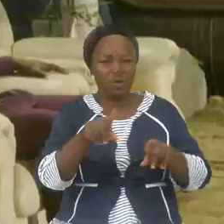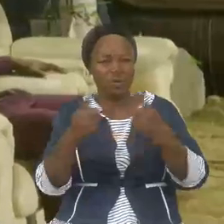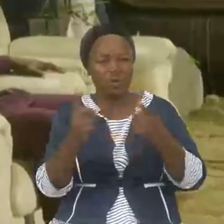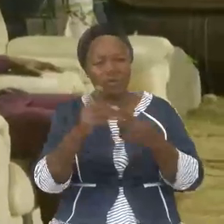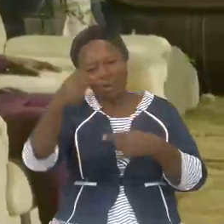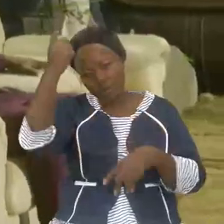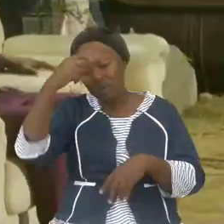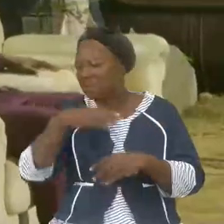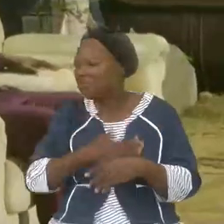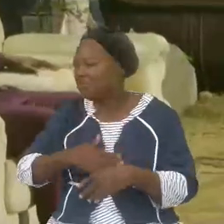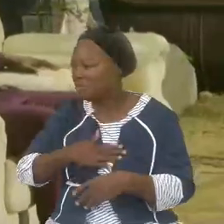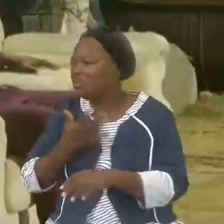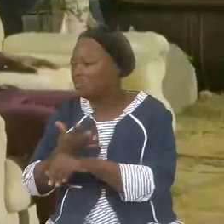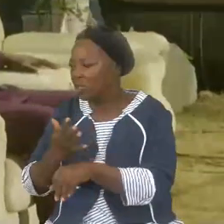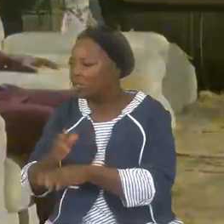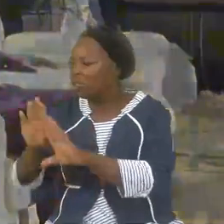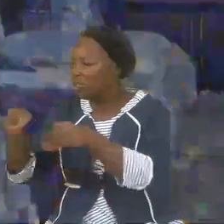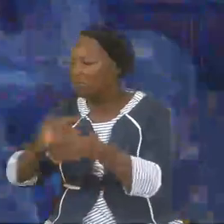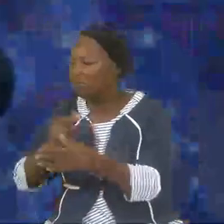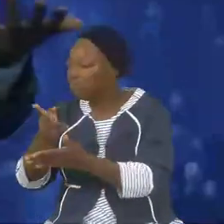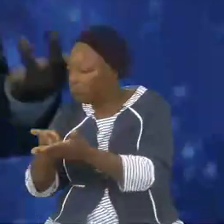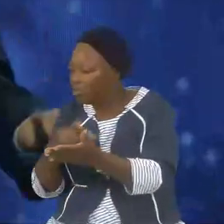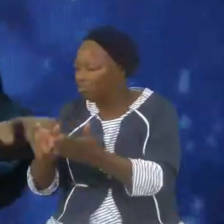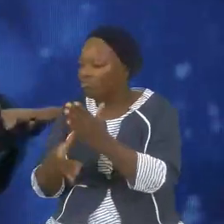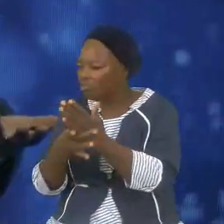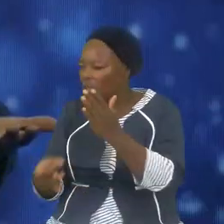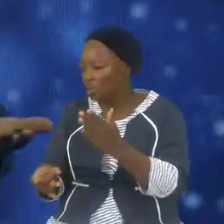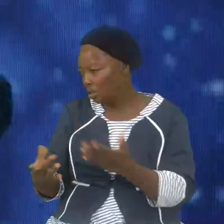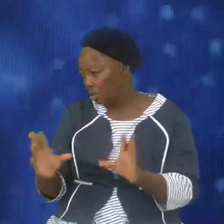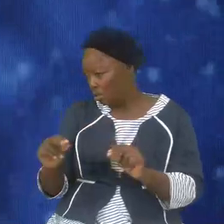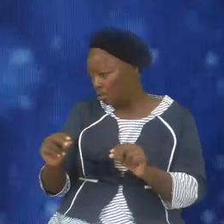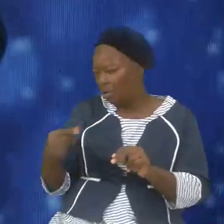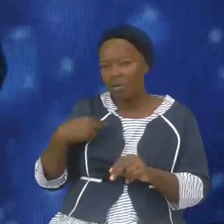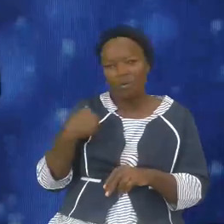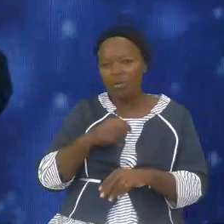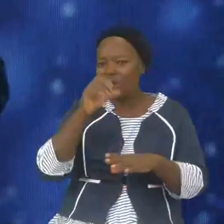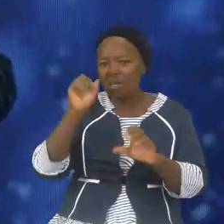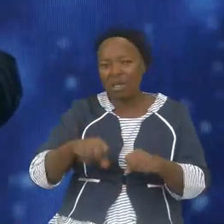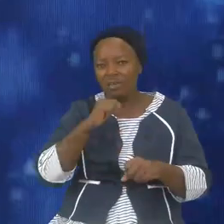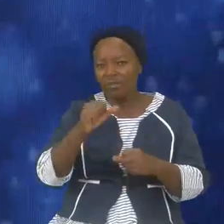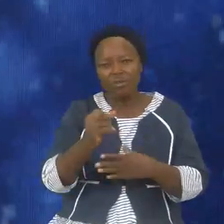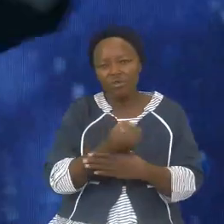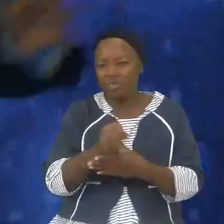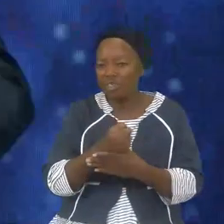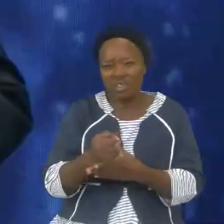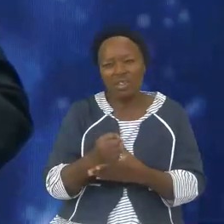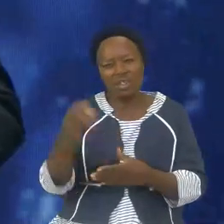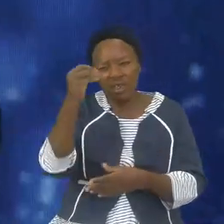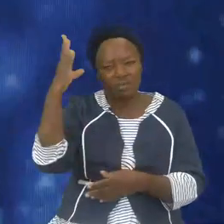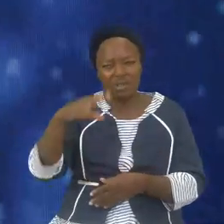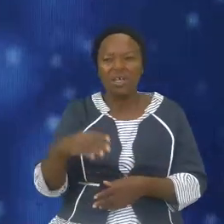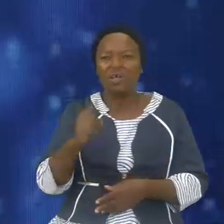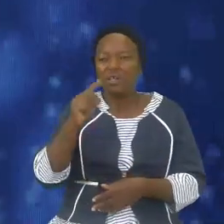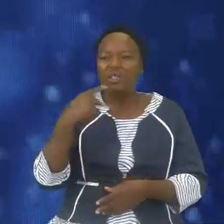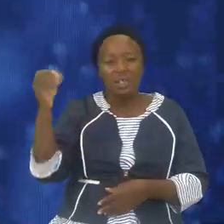Ainsi, les essentiels sont allés vers les sages. Donnez-nous un peu de votre huile. On ne peut pas partager la grâce. La